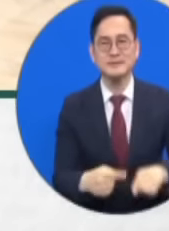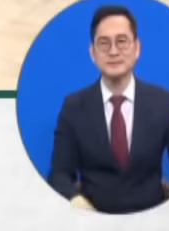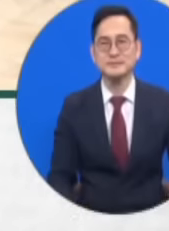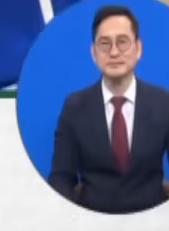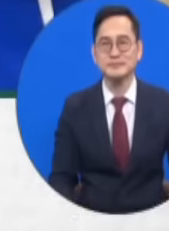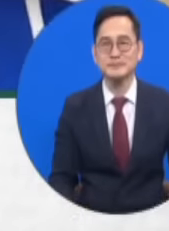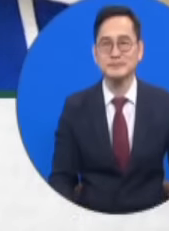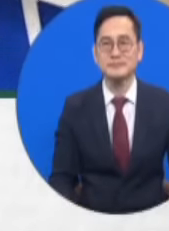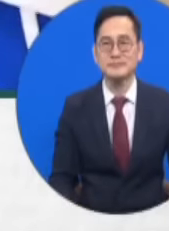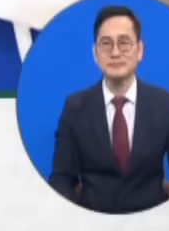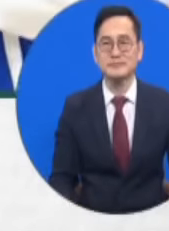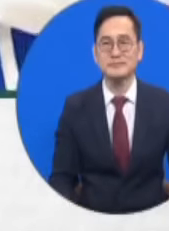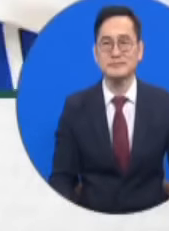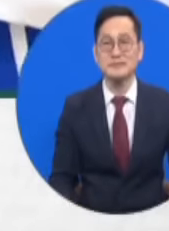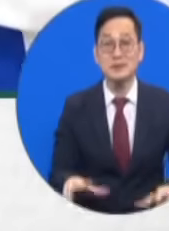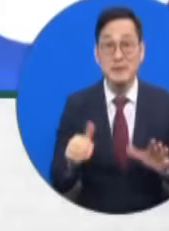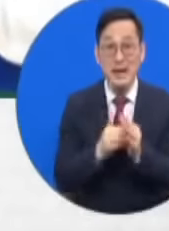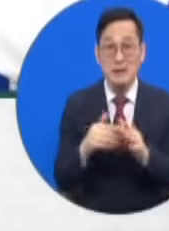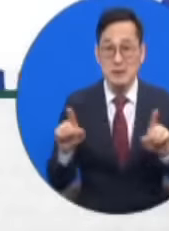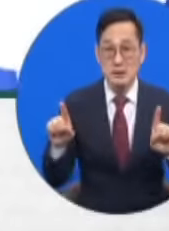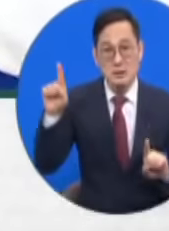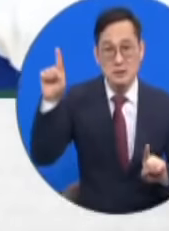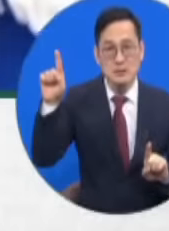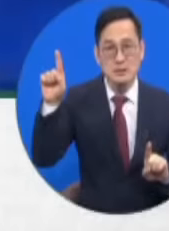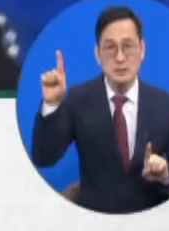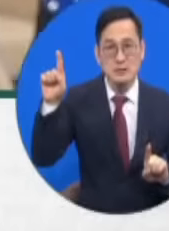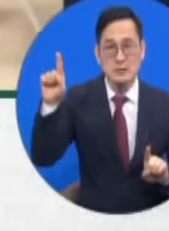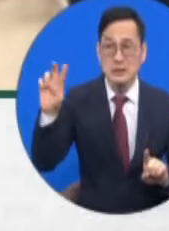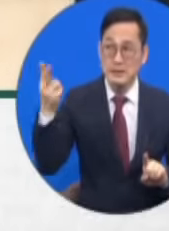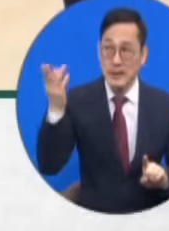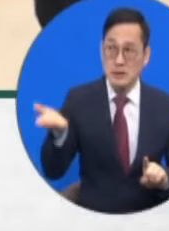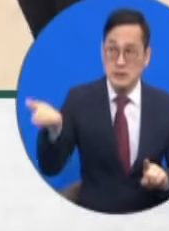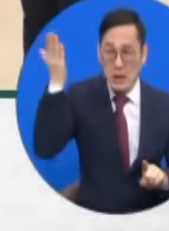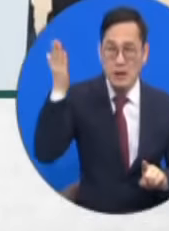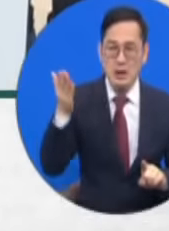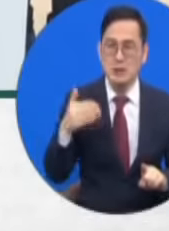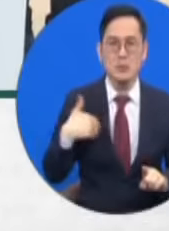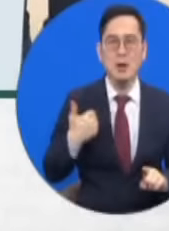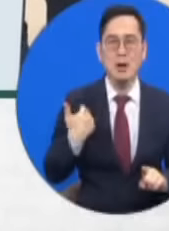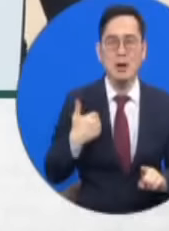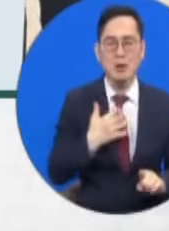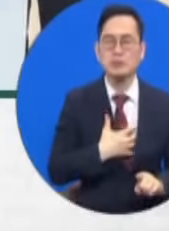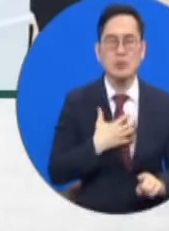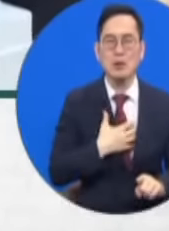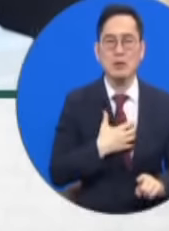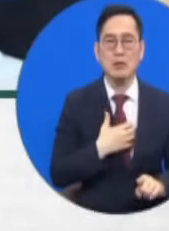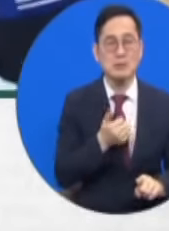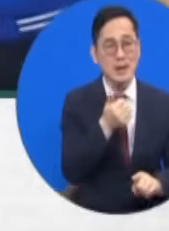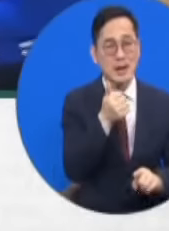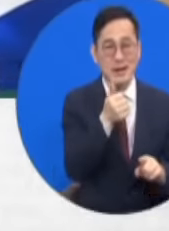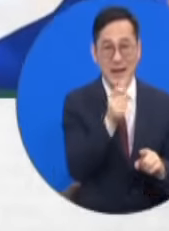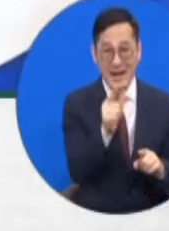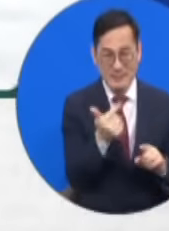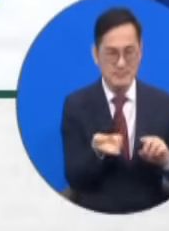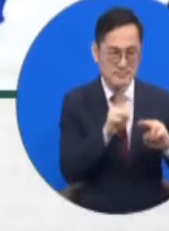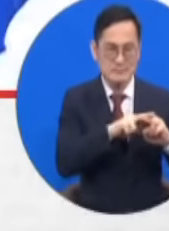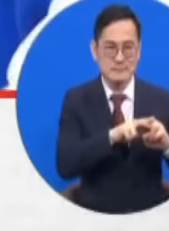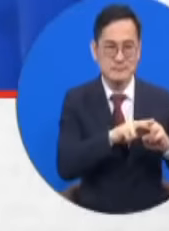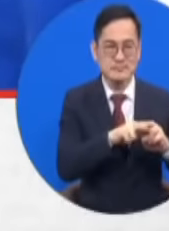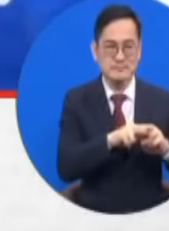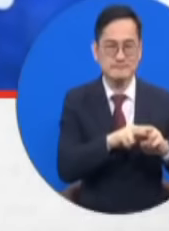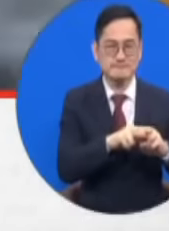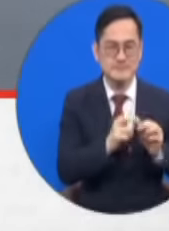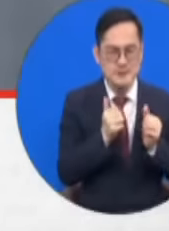이제까지 선거 직전에는 저 상황 상상도 못했었어요. 그때는 정말 200석 줄지도 모른다는 얘기까지 해왔었기 때문에. 그런데 그런 전제에도